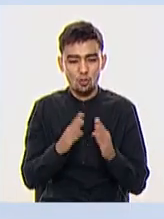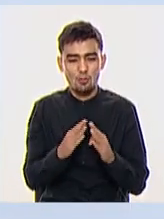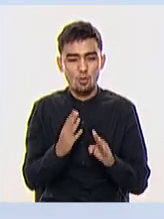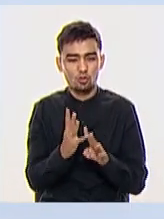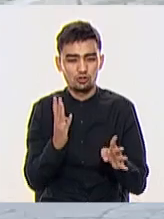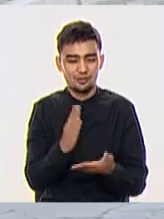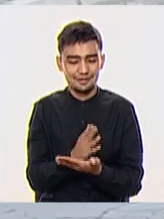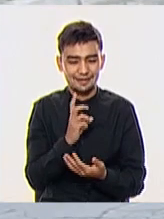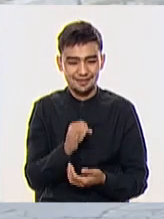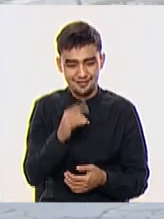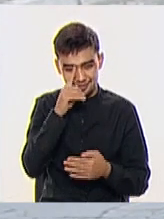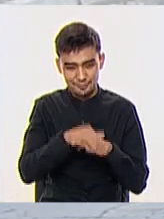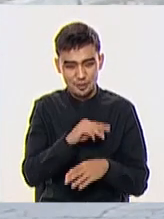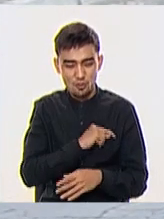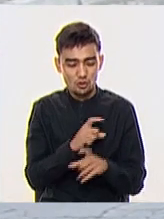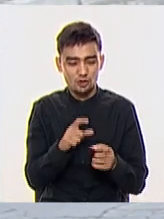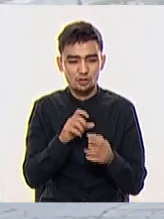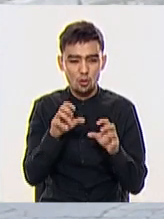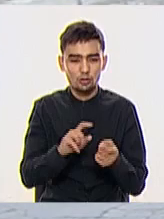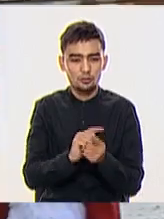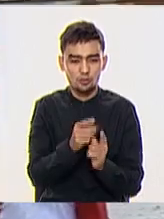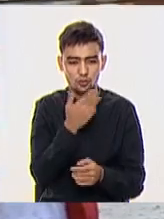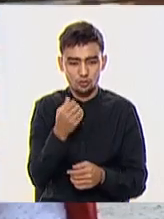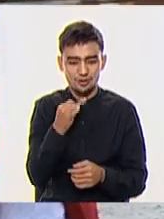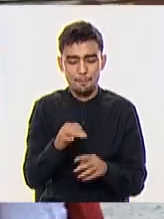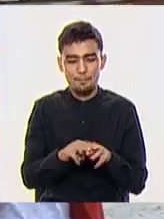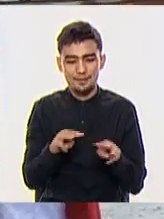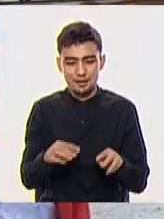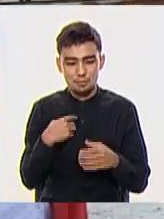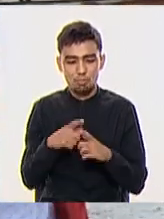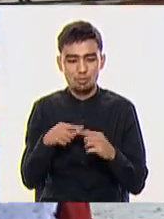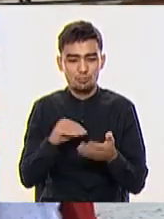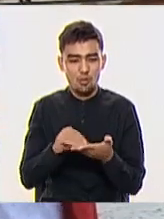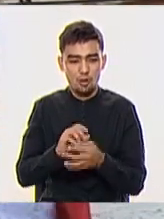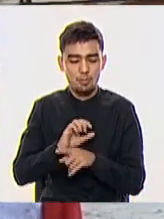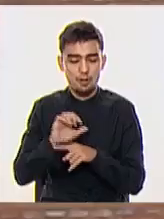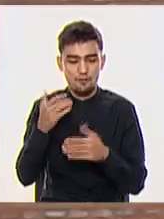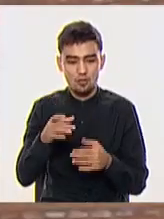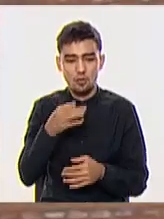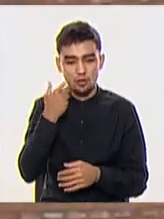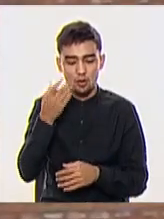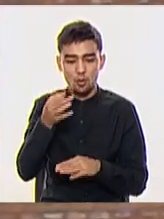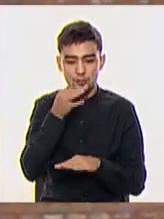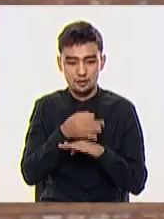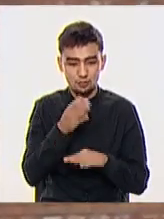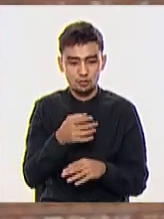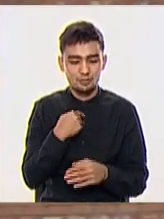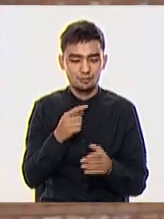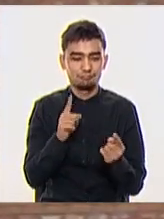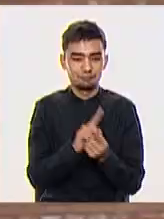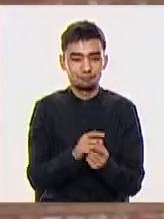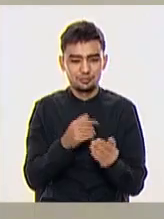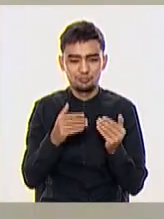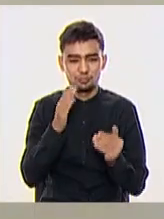тұр. Ал әкімдік қызметкерлері заң өзгерген жоқ, тиісті министрлікке хат жаздық, жауабы келген соң бұл азаматтармен тағы кездесеміз